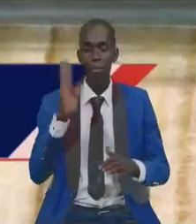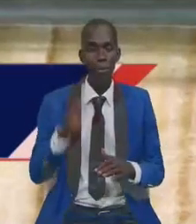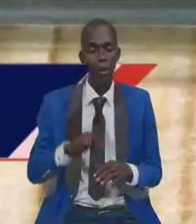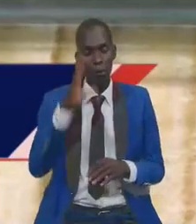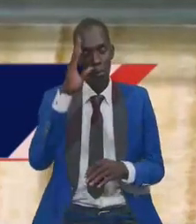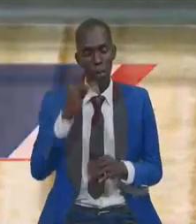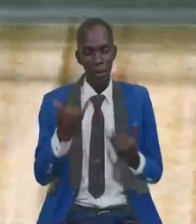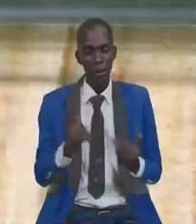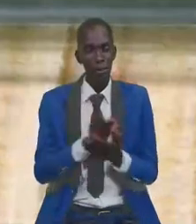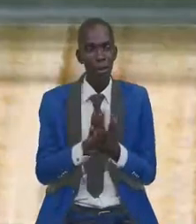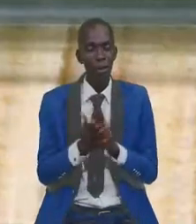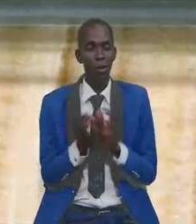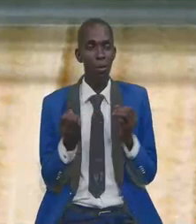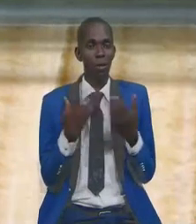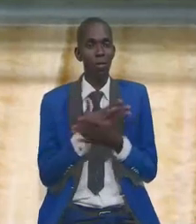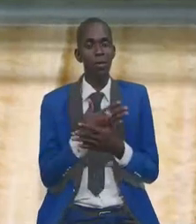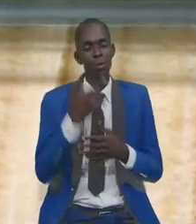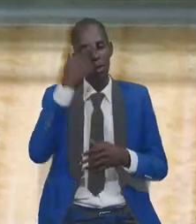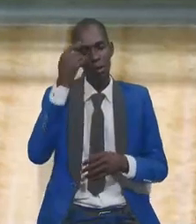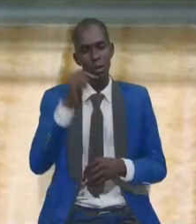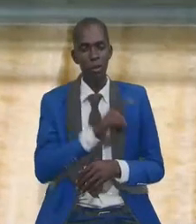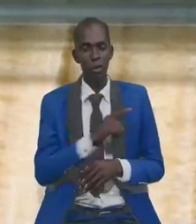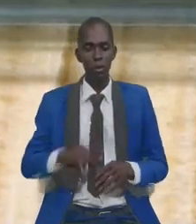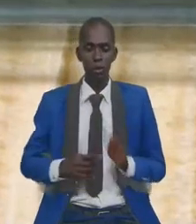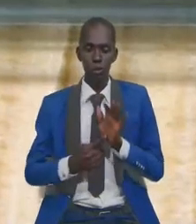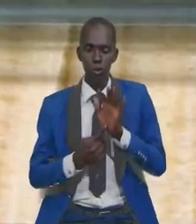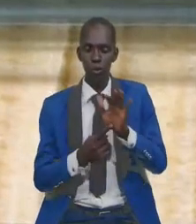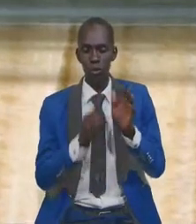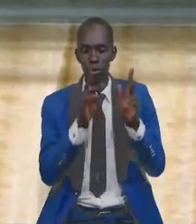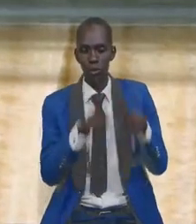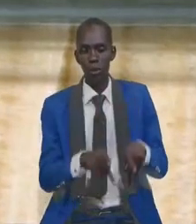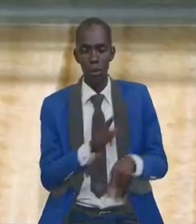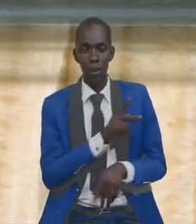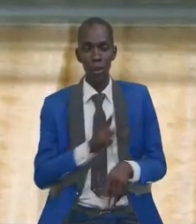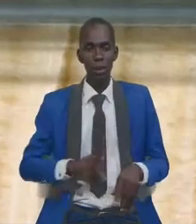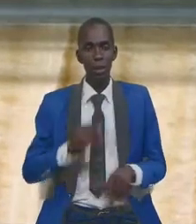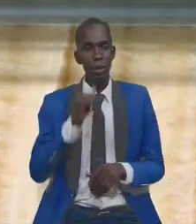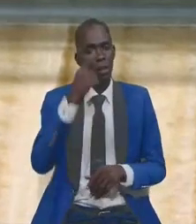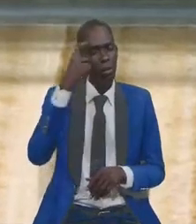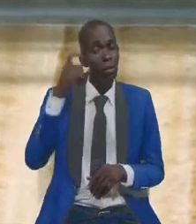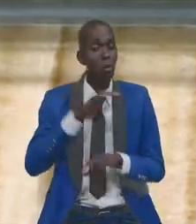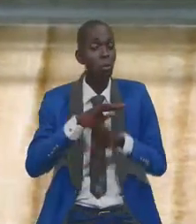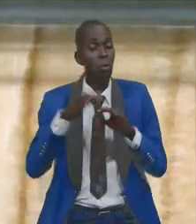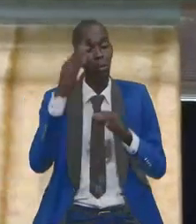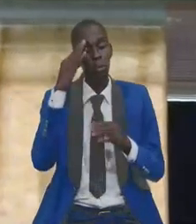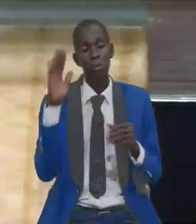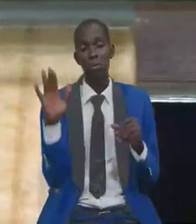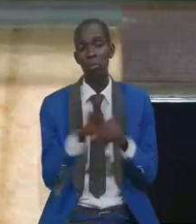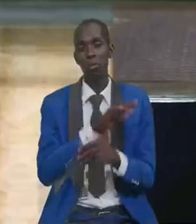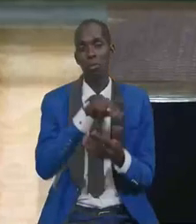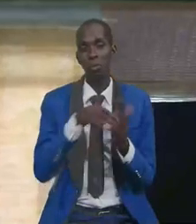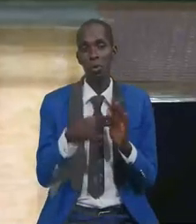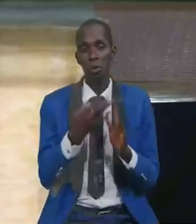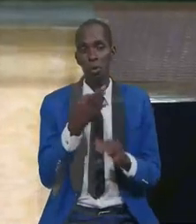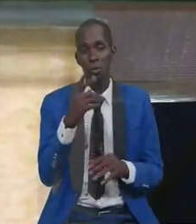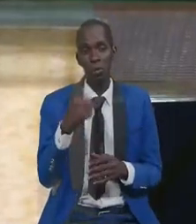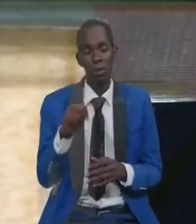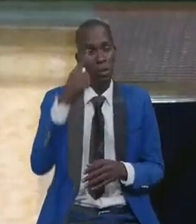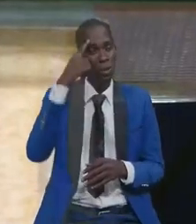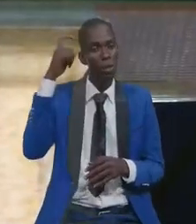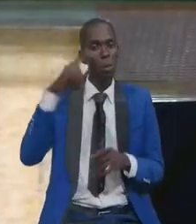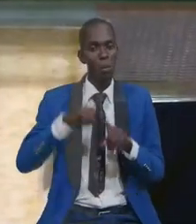peur. Le Seigneur lui a donné une révélation, bien qu'il ne connaissait pas l'explication complète de ce rêve. Il est